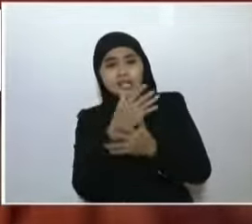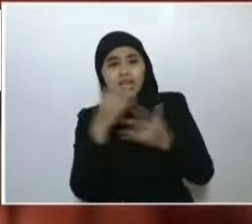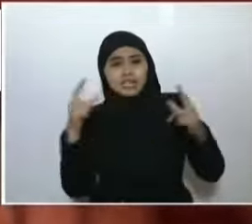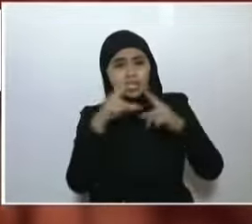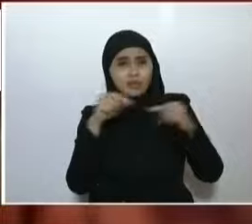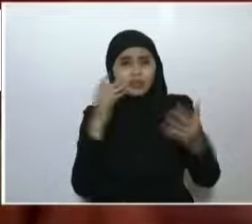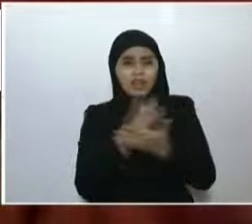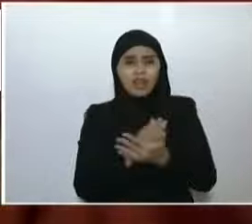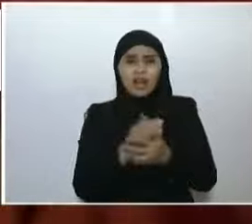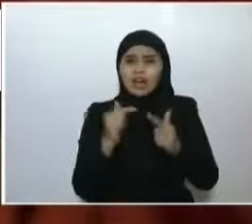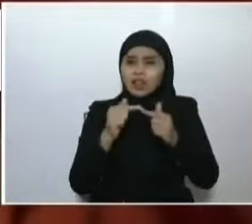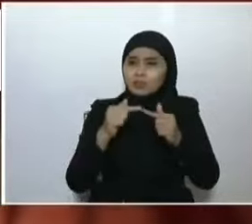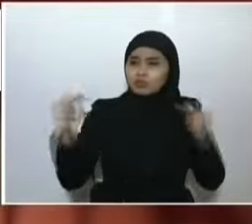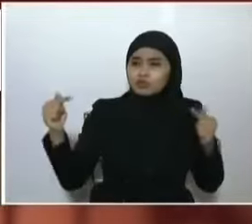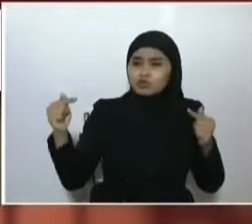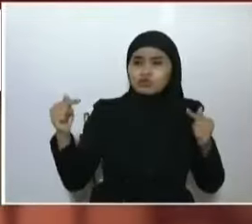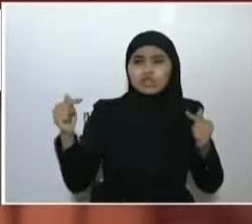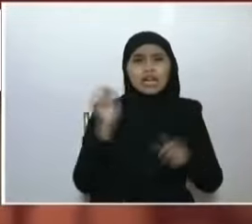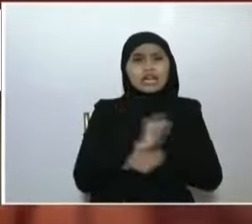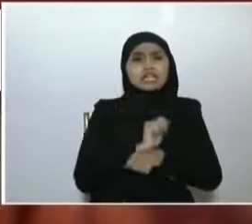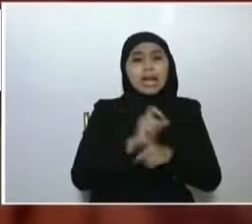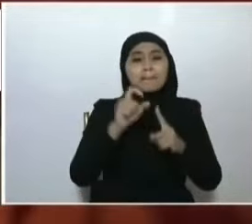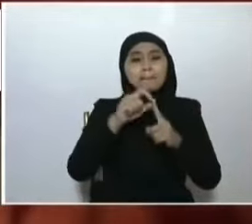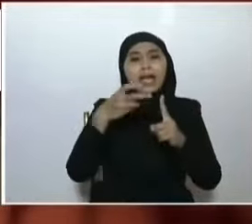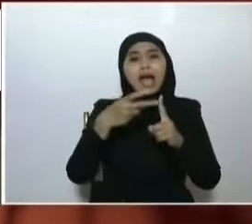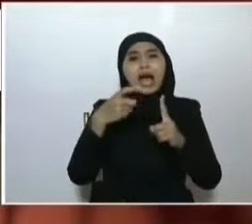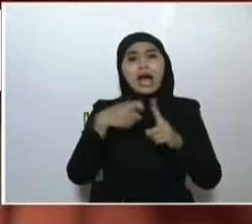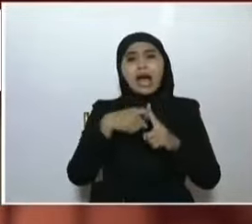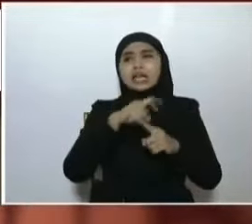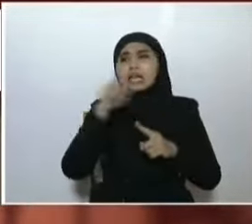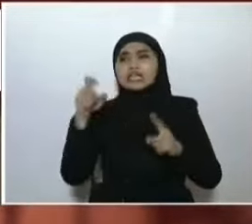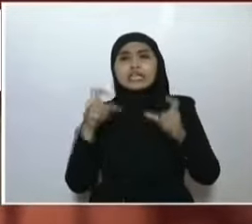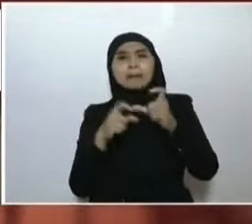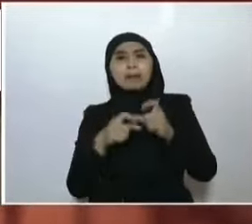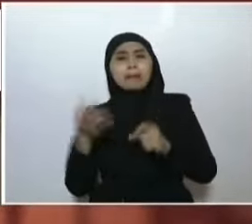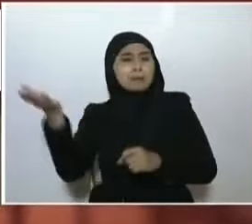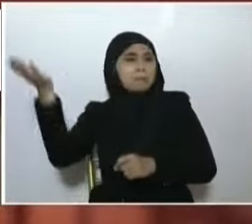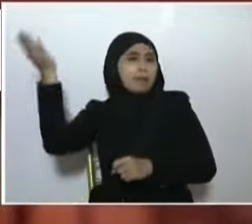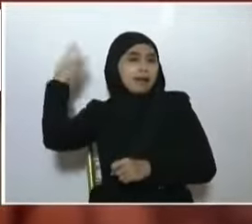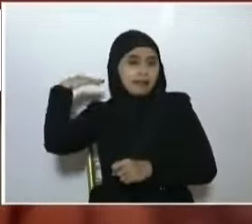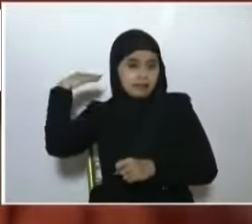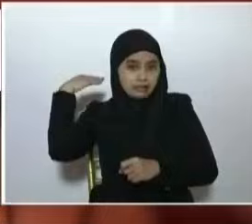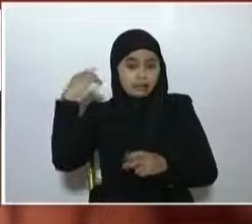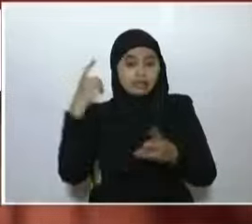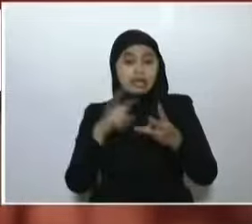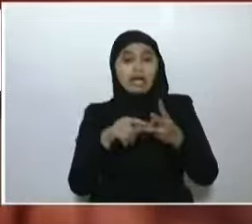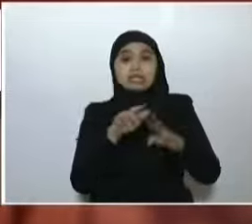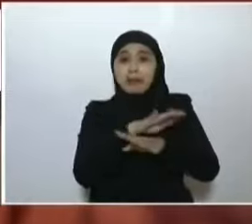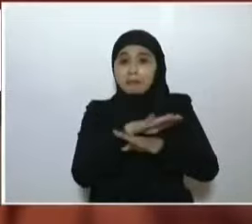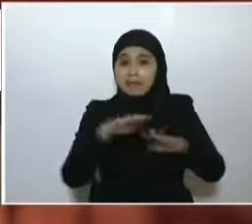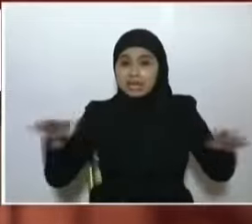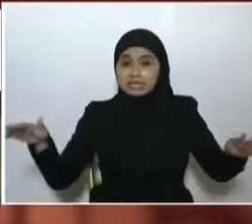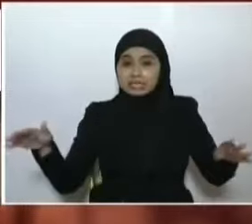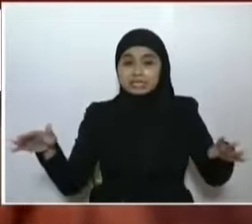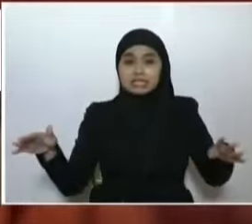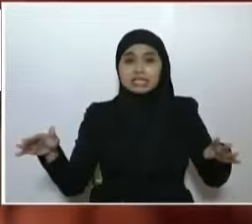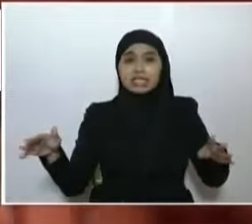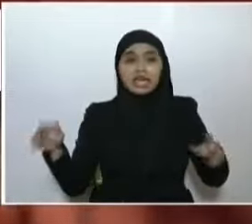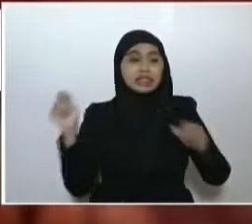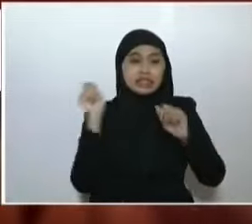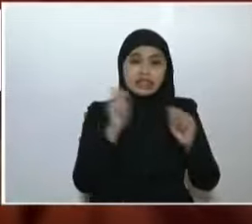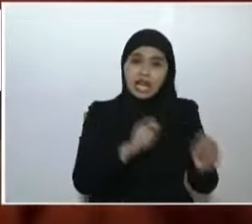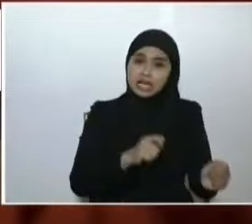Jawa Tengah kena PHK terhitung September kemarin kemudian yang ketiga apa stabilisasi serapan hasil